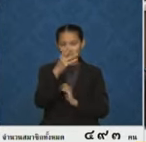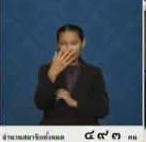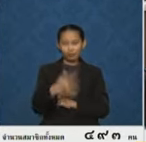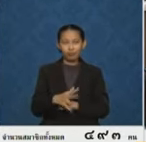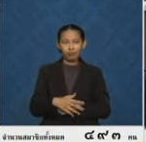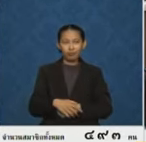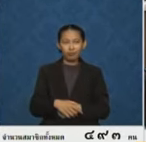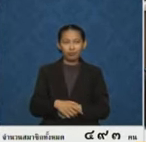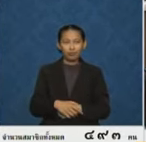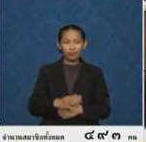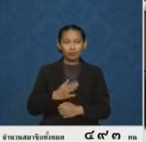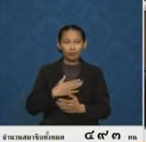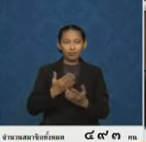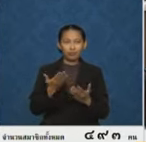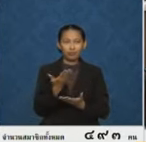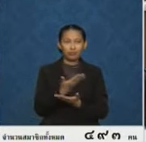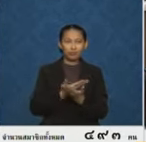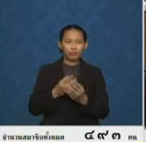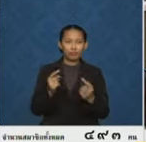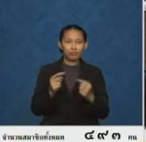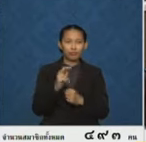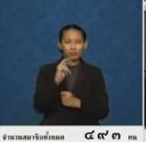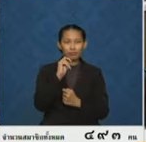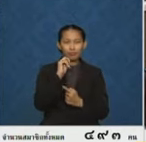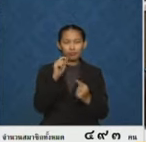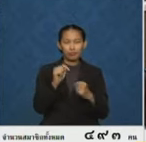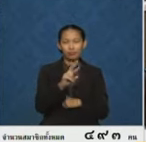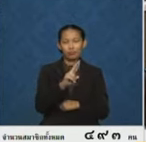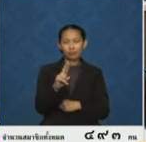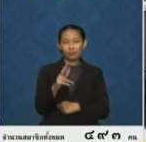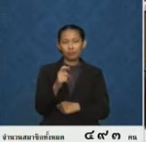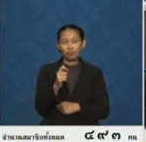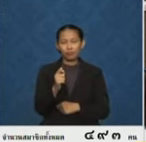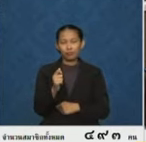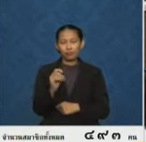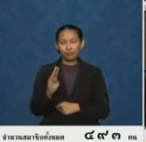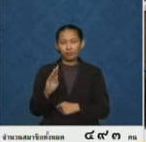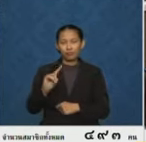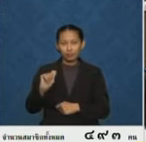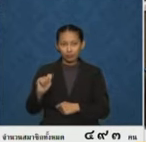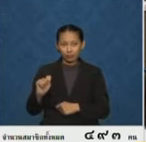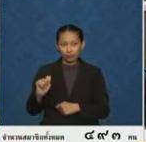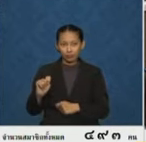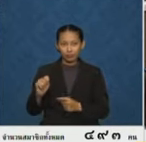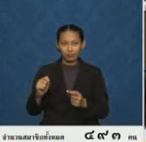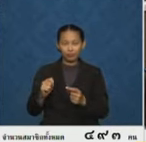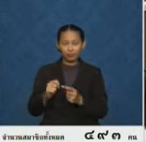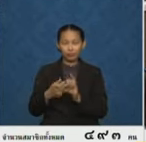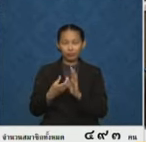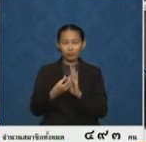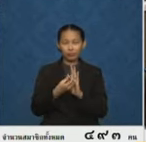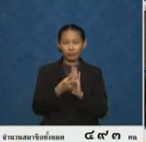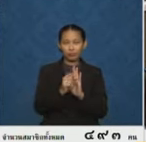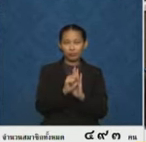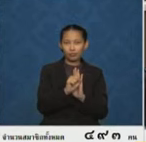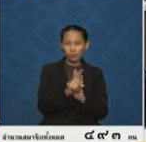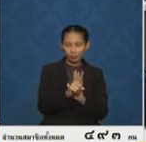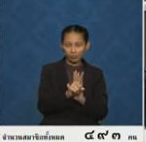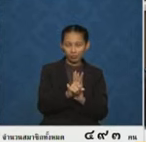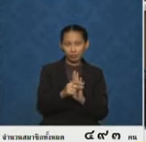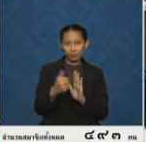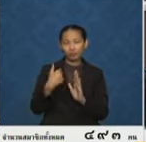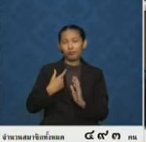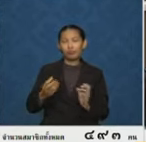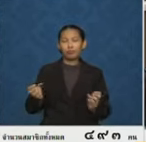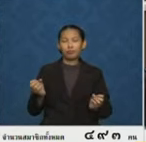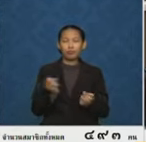ดิฉันจะหารือเรื่องน้ำประปาทั้งระบบของเทศบาลตำบลปรางกู่อำเภอปรางกู่จังหวัดศรีสะเกษที่ส่งผล